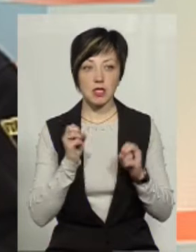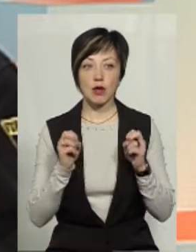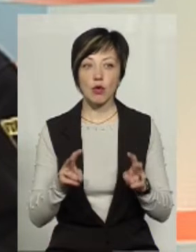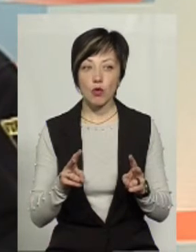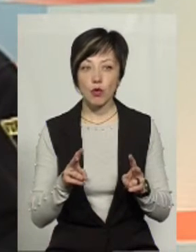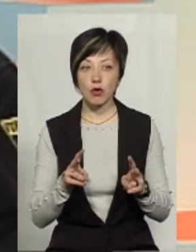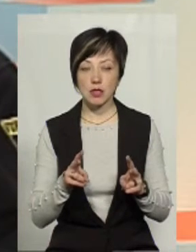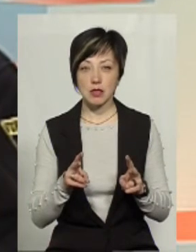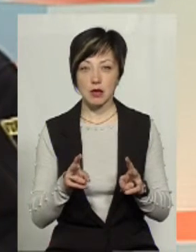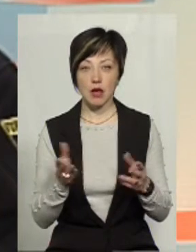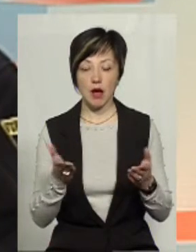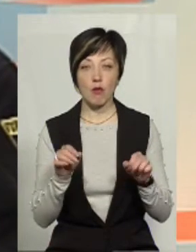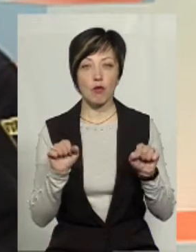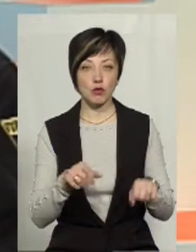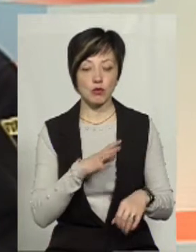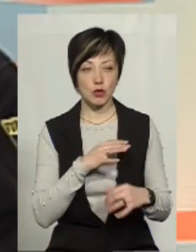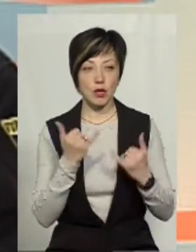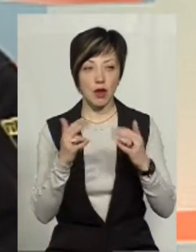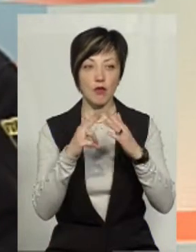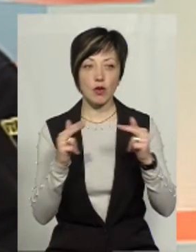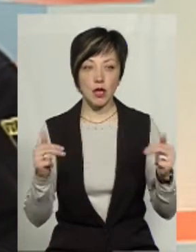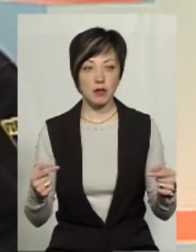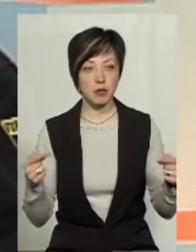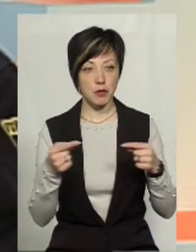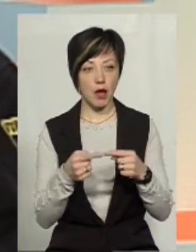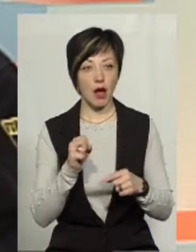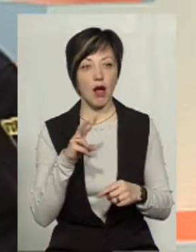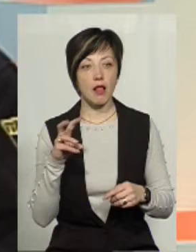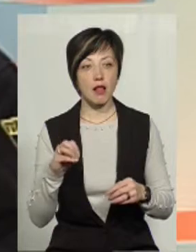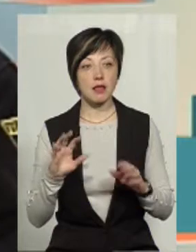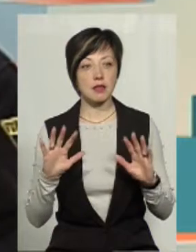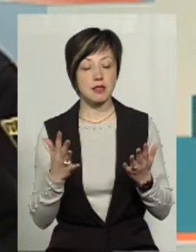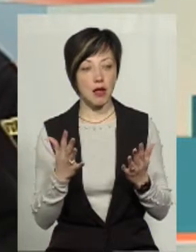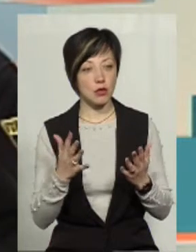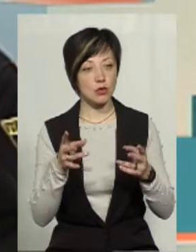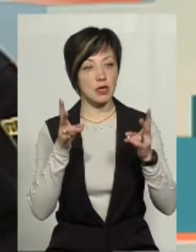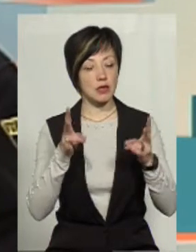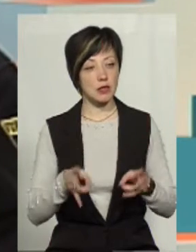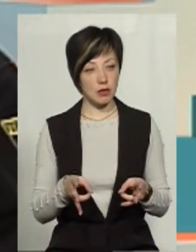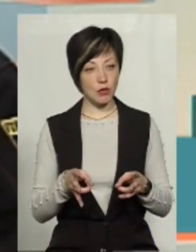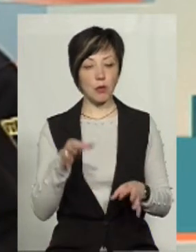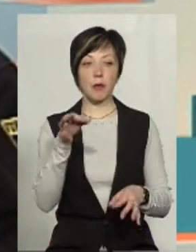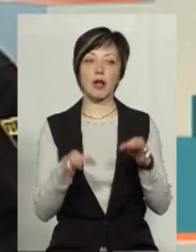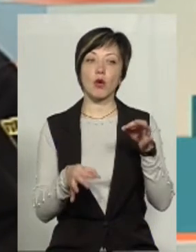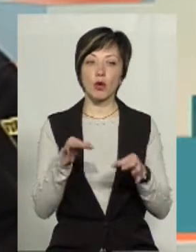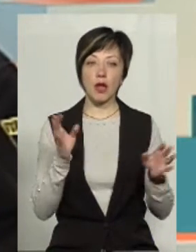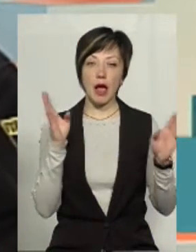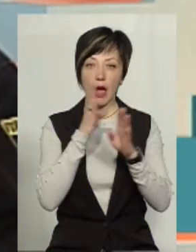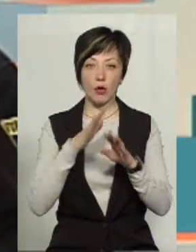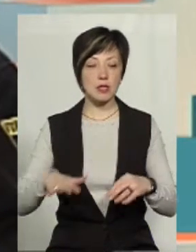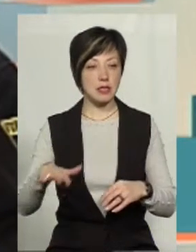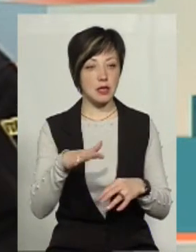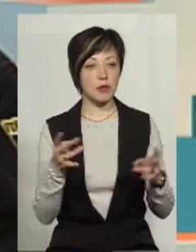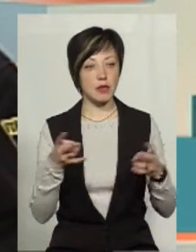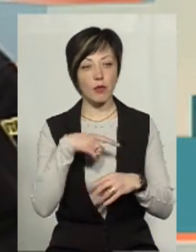загроза, скоріше, небезпеки, яка може бути для фортеці безпосередньо. Але сталося лихо природної екосистеми. І